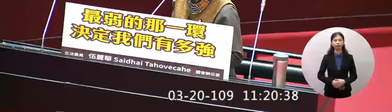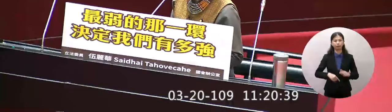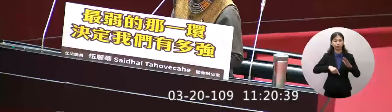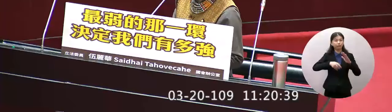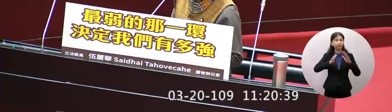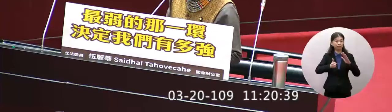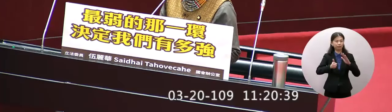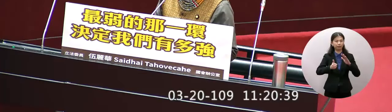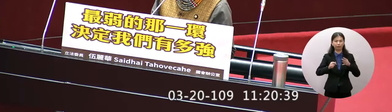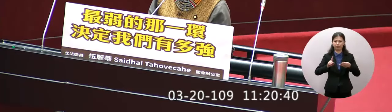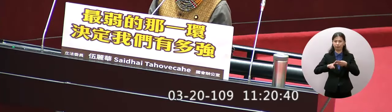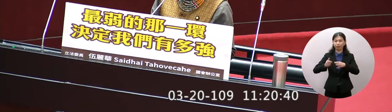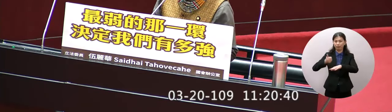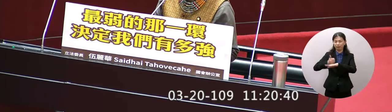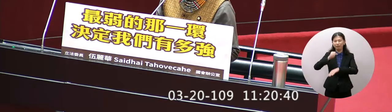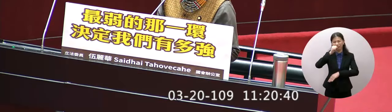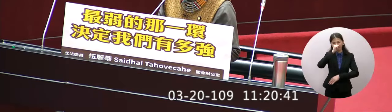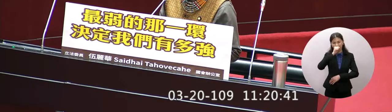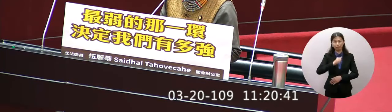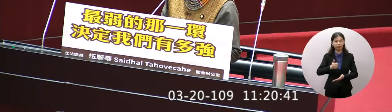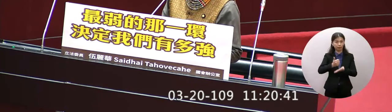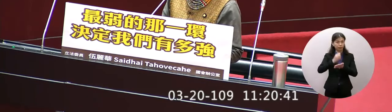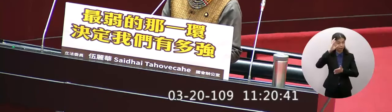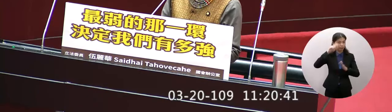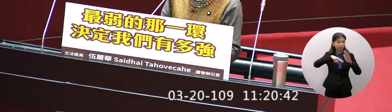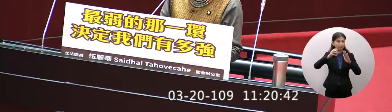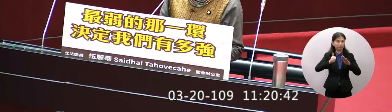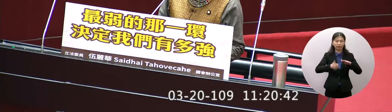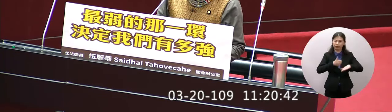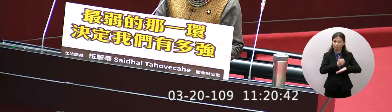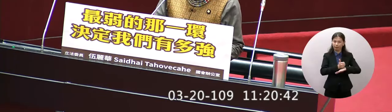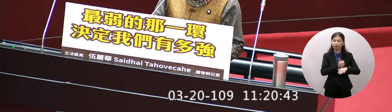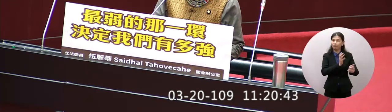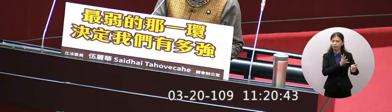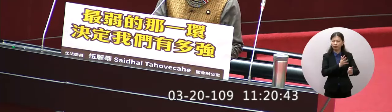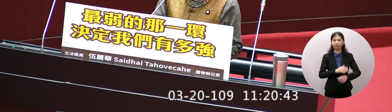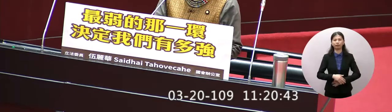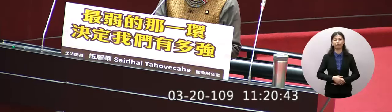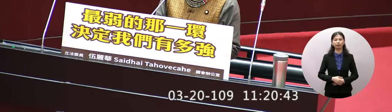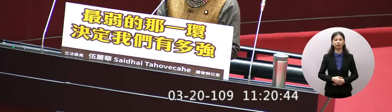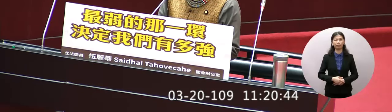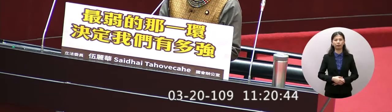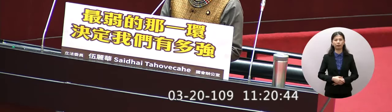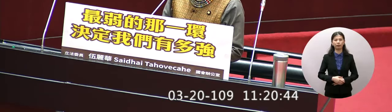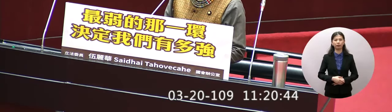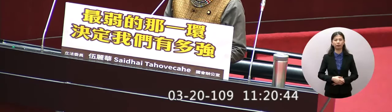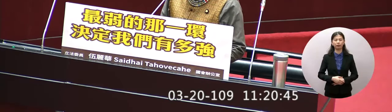院长主席好，有请我们苏院长。 好，苏院长请。